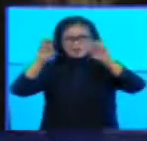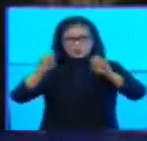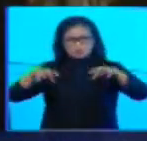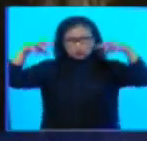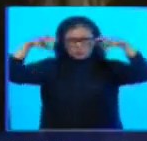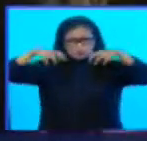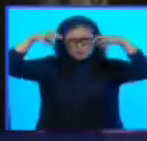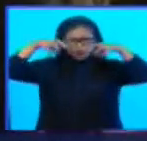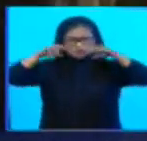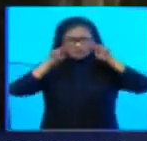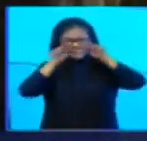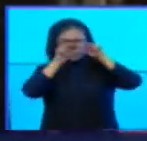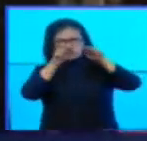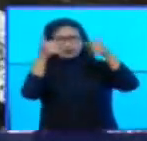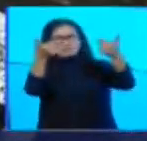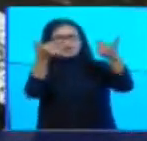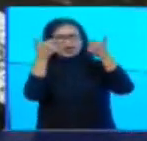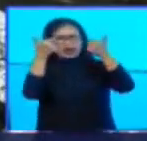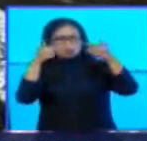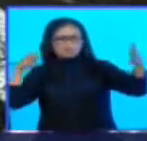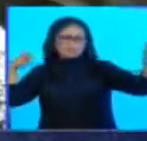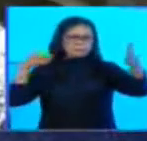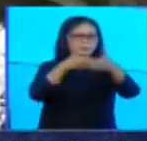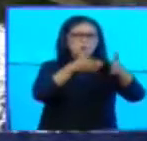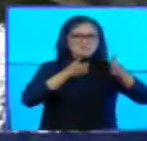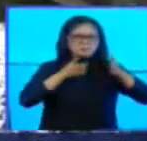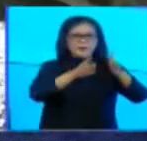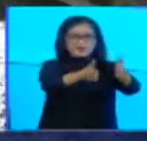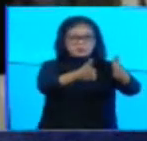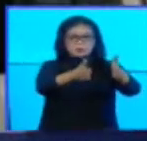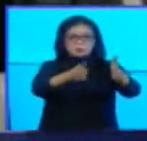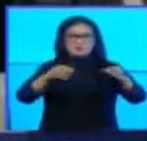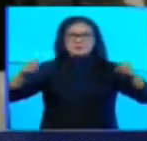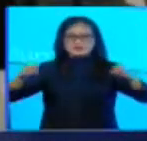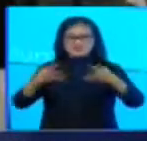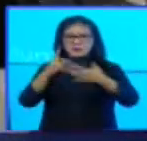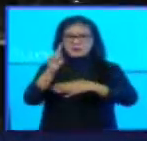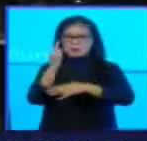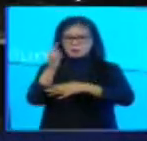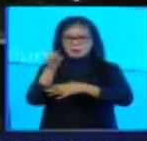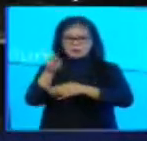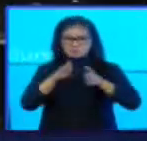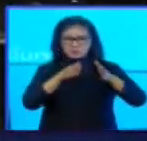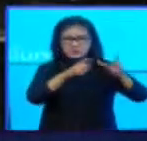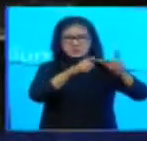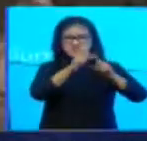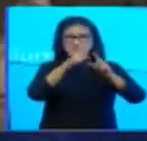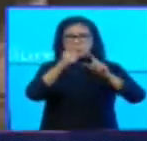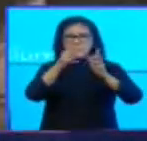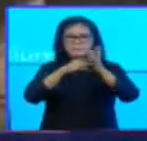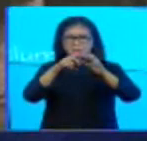mengakibatkan jarak pandang pengemudi terbatas hingga akhirnya menabrak beton separator kecelakaan tunggal juga terjadi di Jalan S Parman